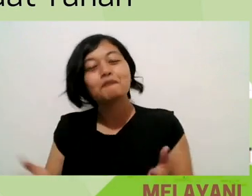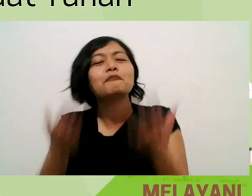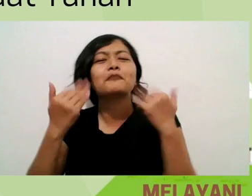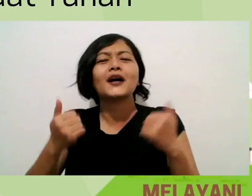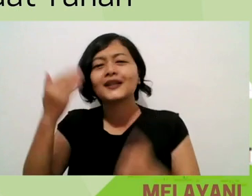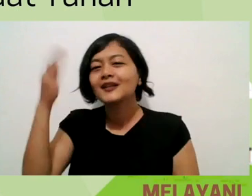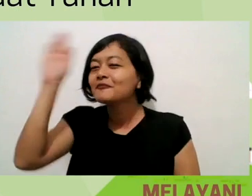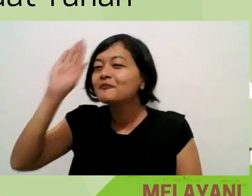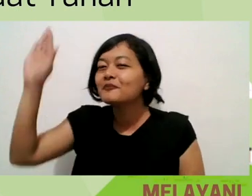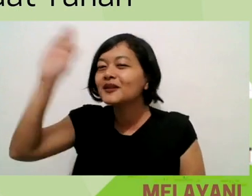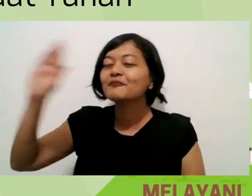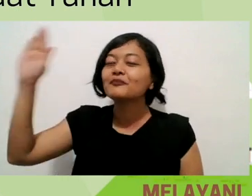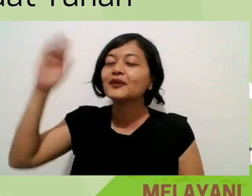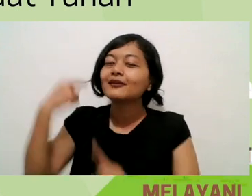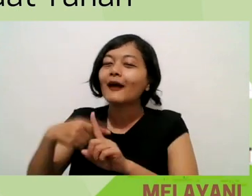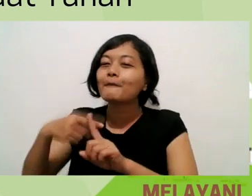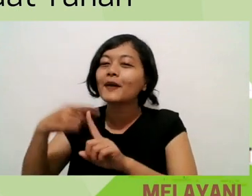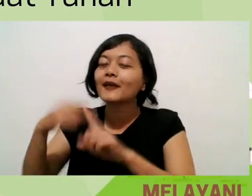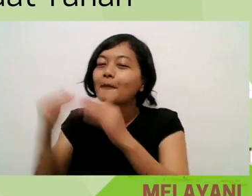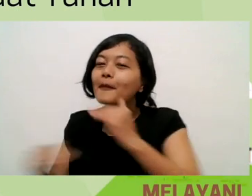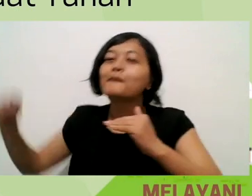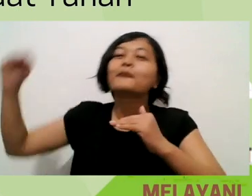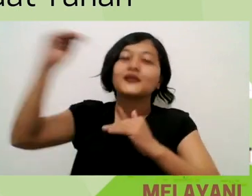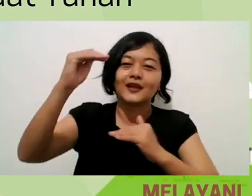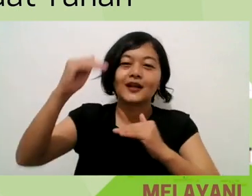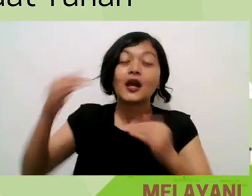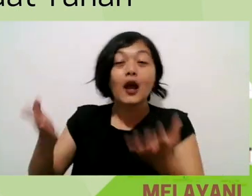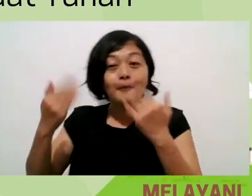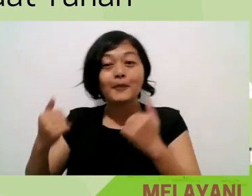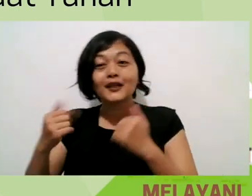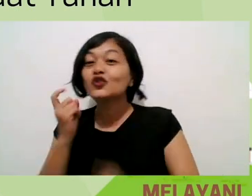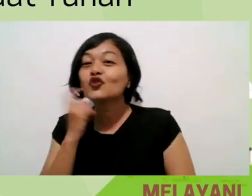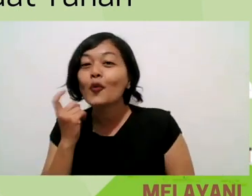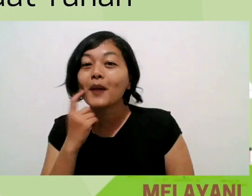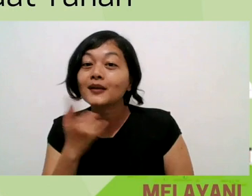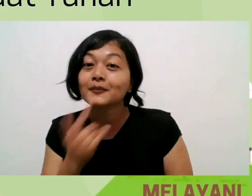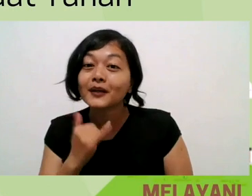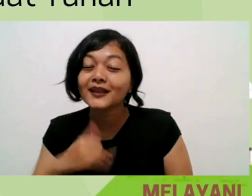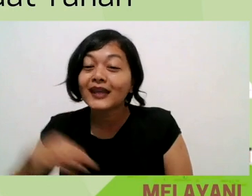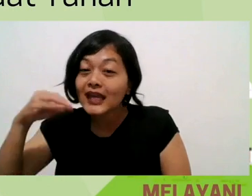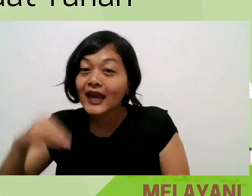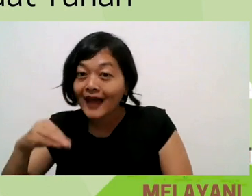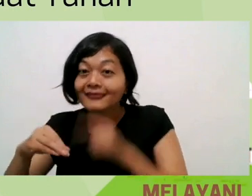Tapi Anda harus melakukan bagian Anda dan keluar dari kotak kecil Anda.